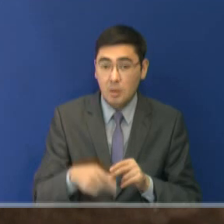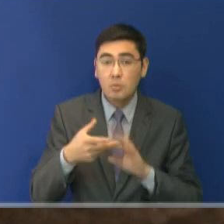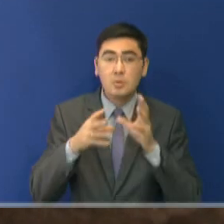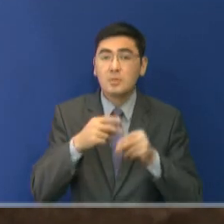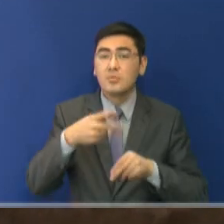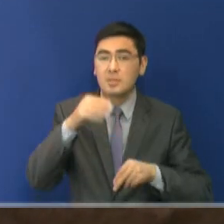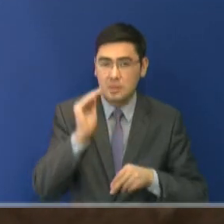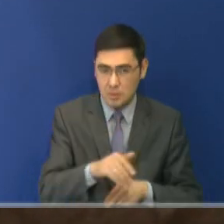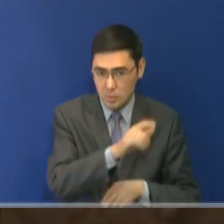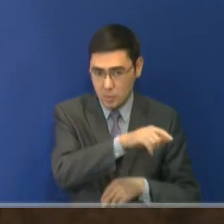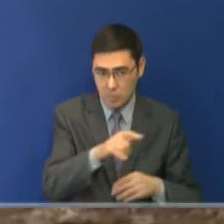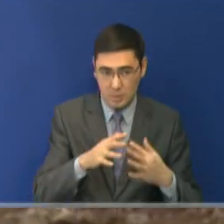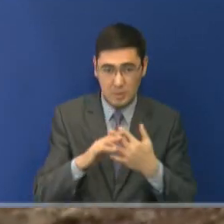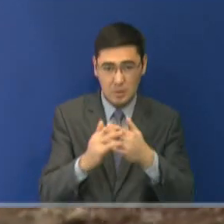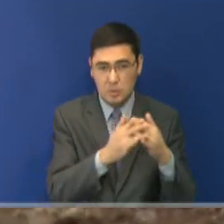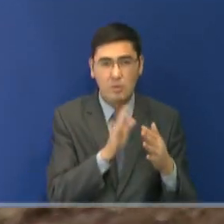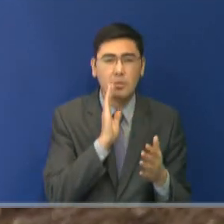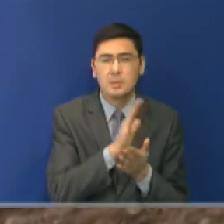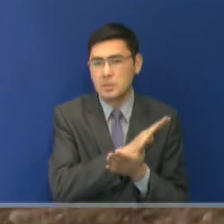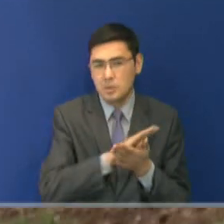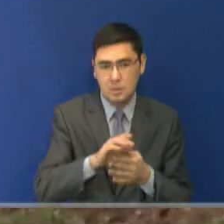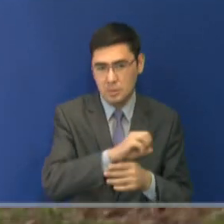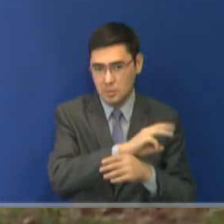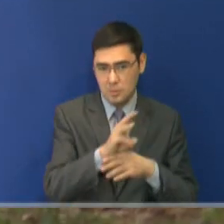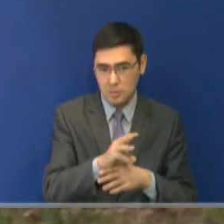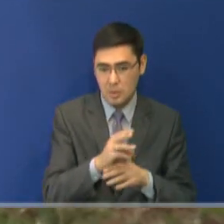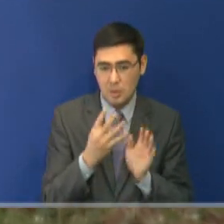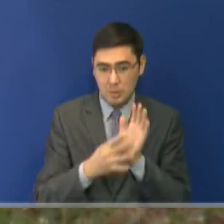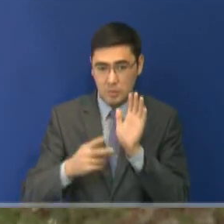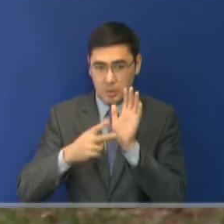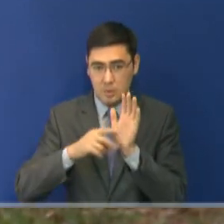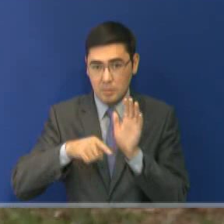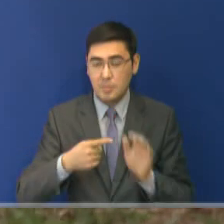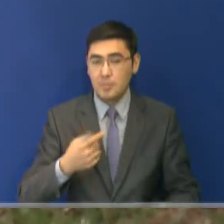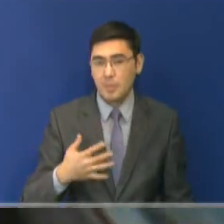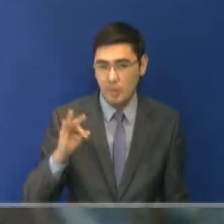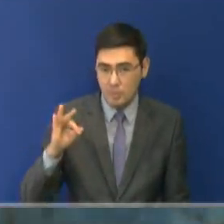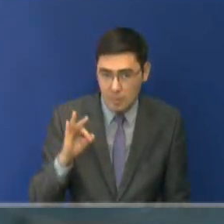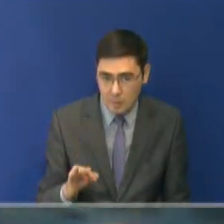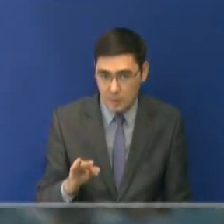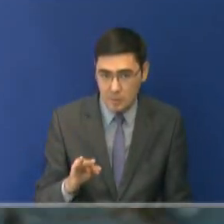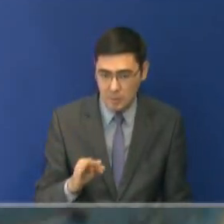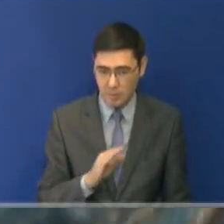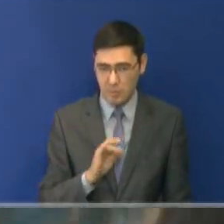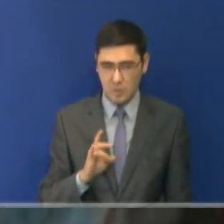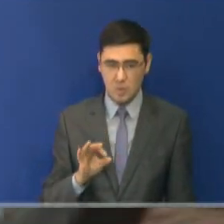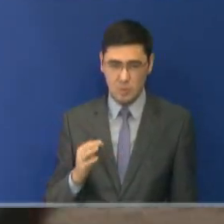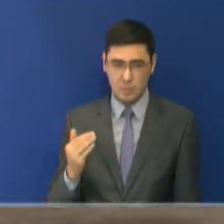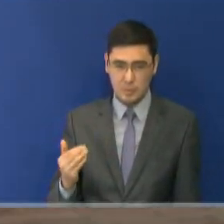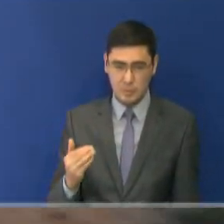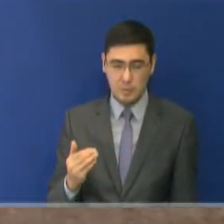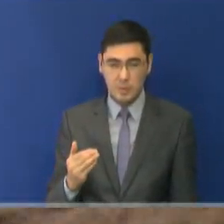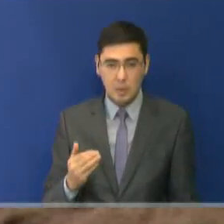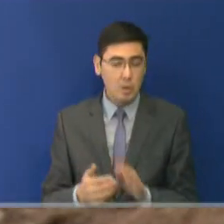жителей села будут обеспечены чистой питьевой водой. В целом 90,5% населения области или